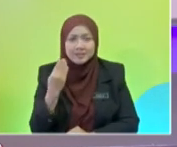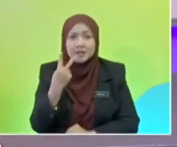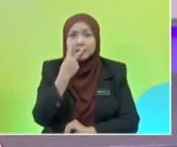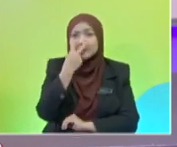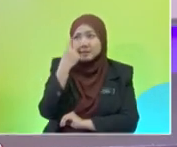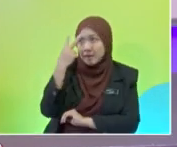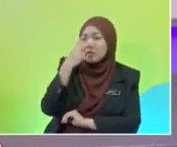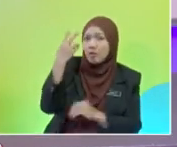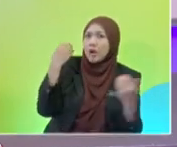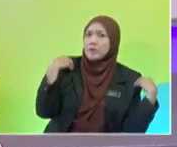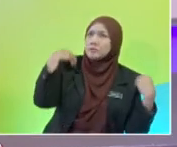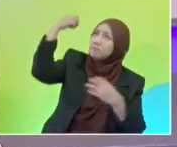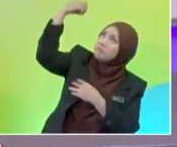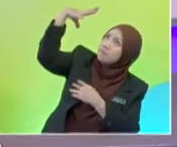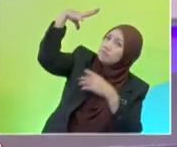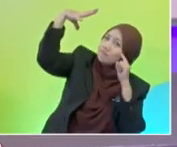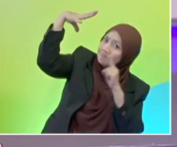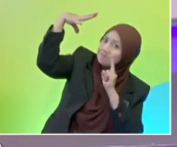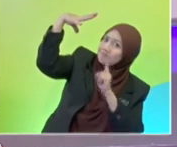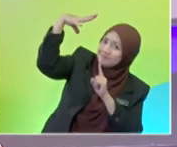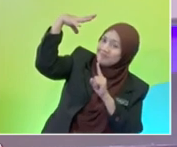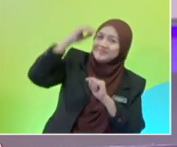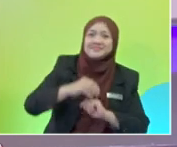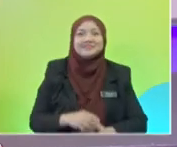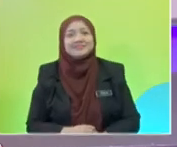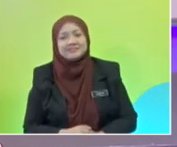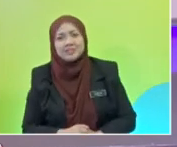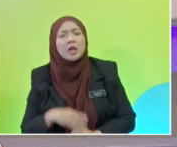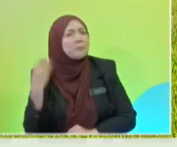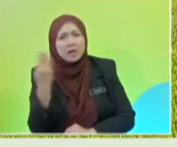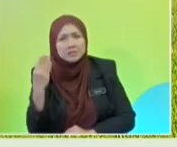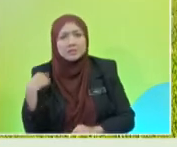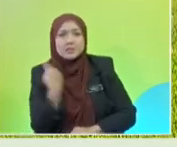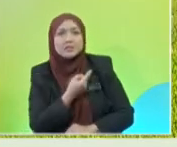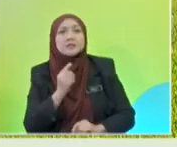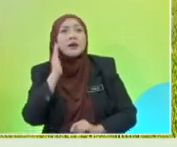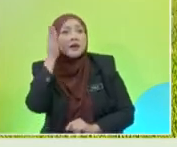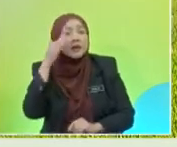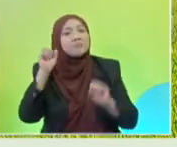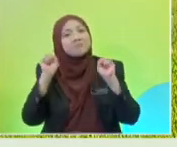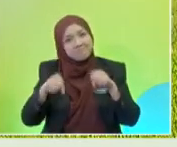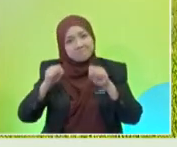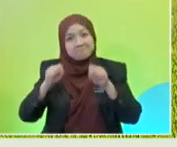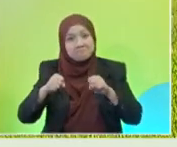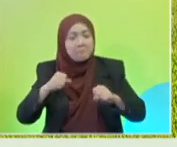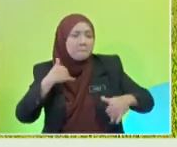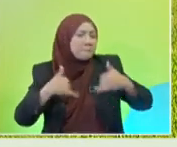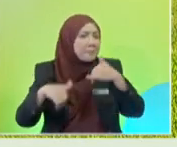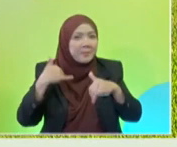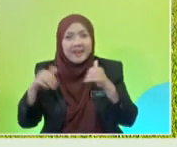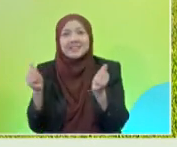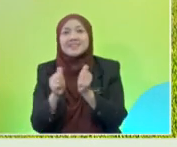Kemudian bermain bersama kawan-kawan kemudian kita juga boleh